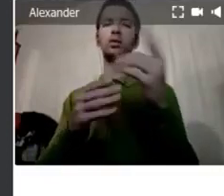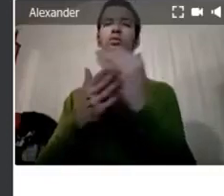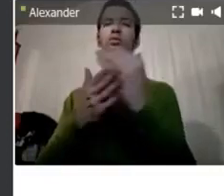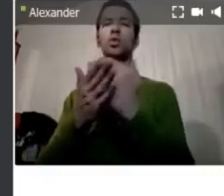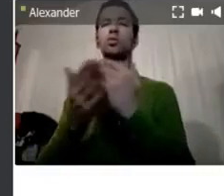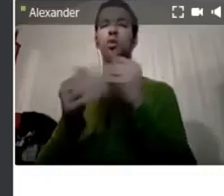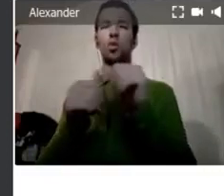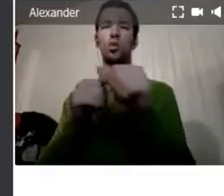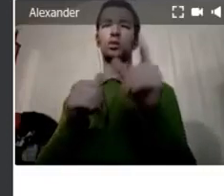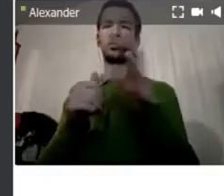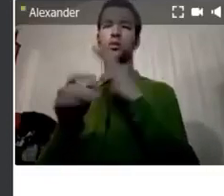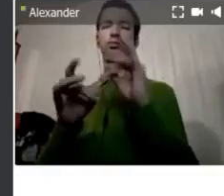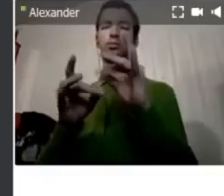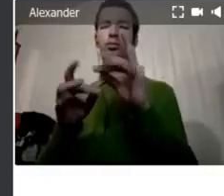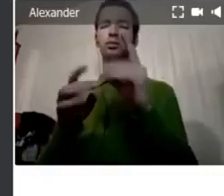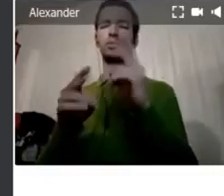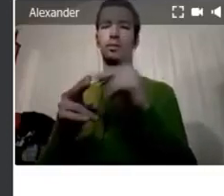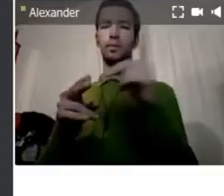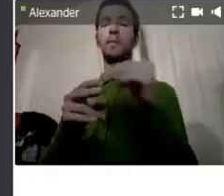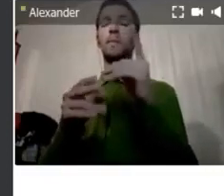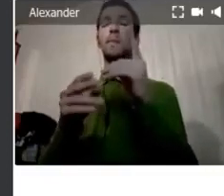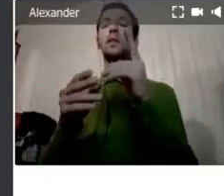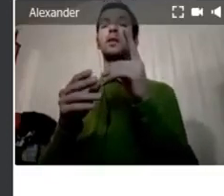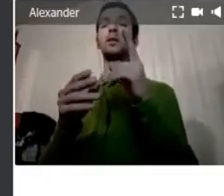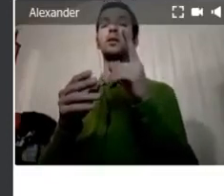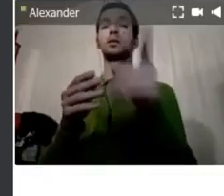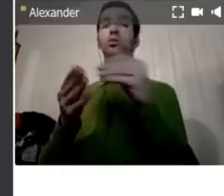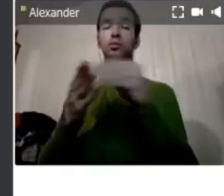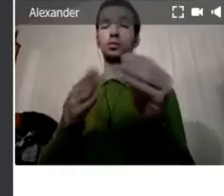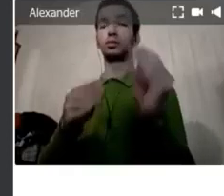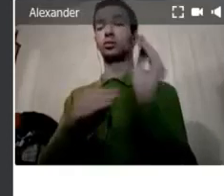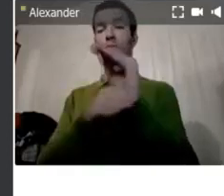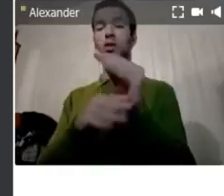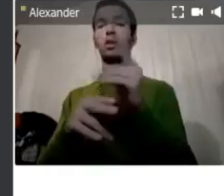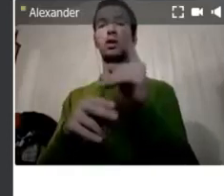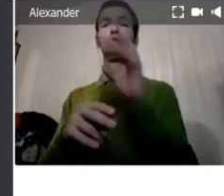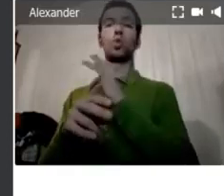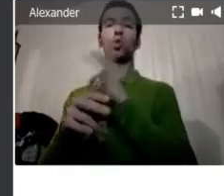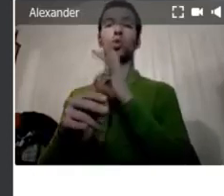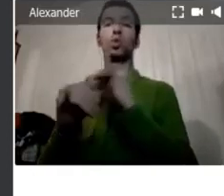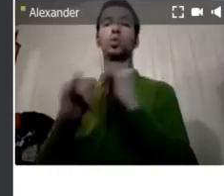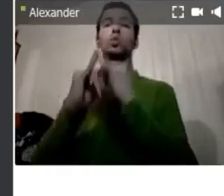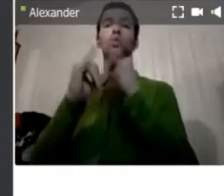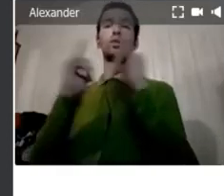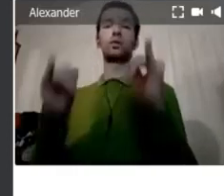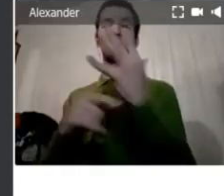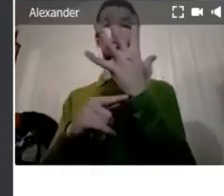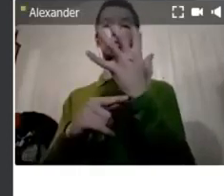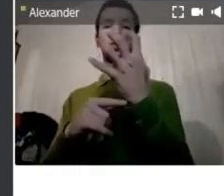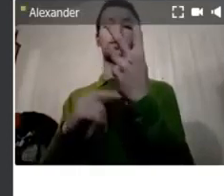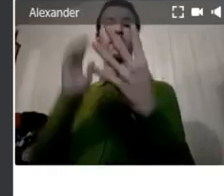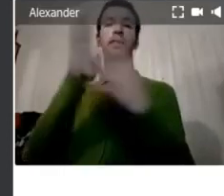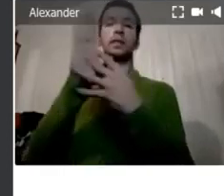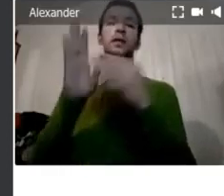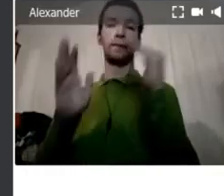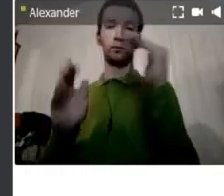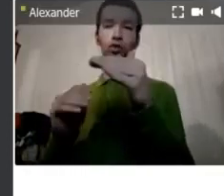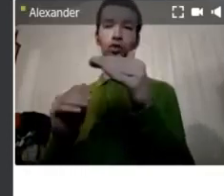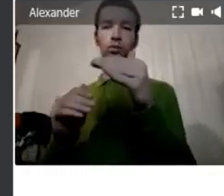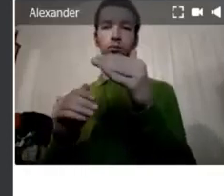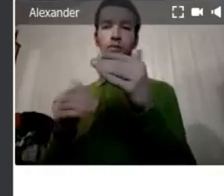счет чего это произошло? За счет того, что ценные бумаги выросли в цене, я потом вам покажу, как это